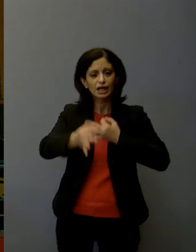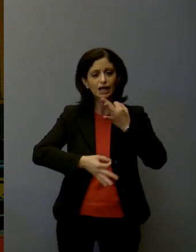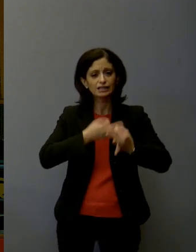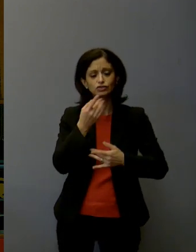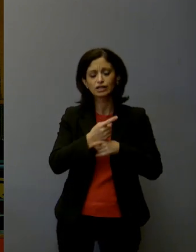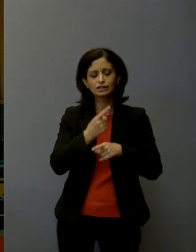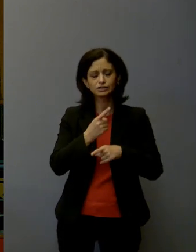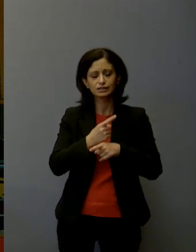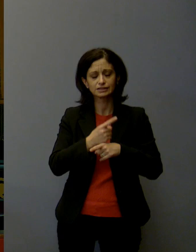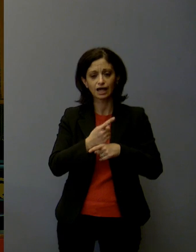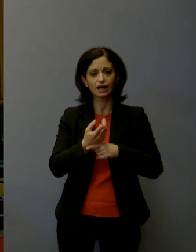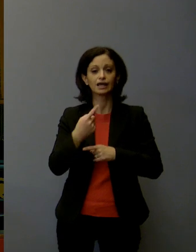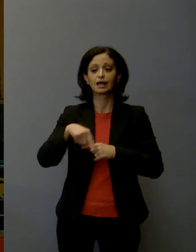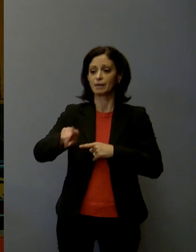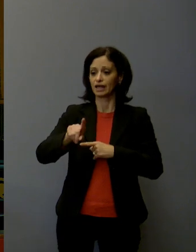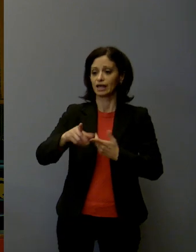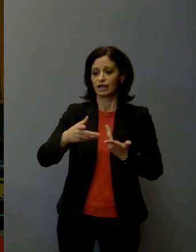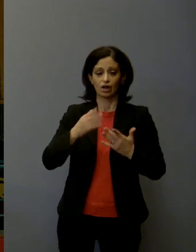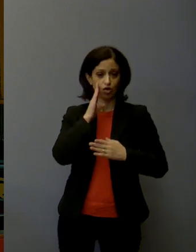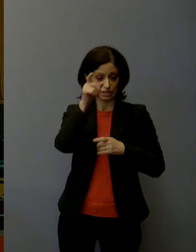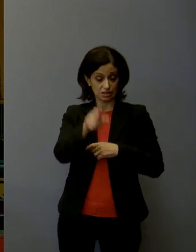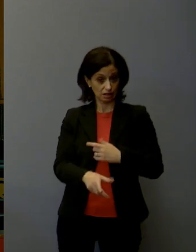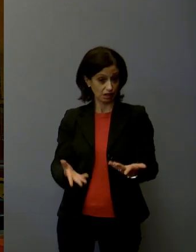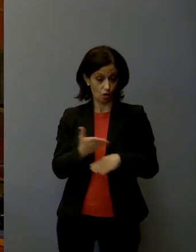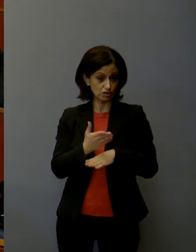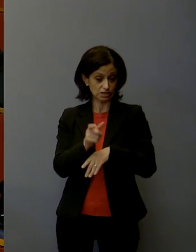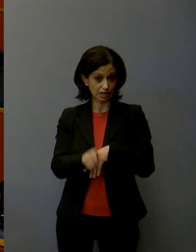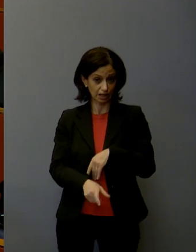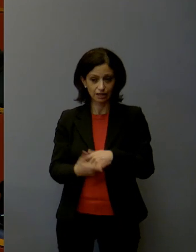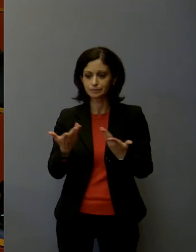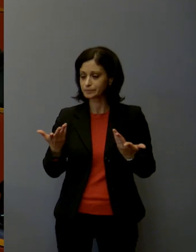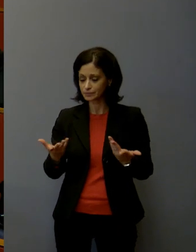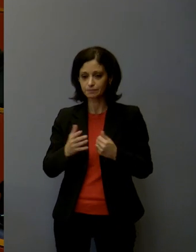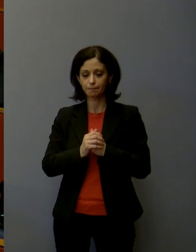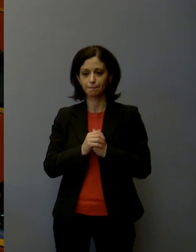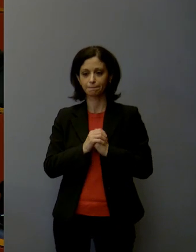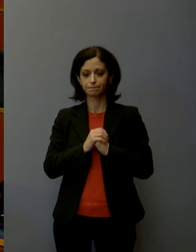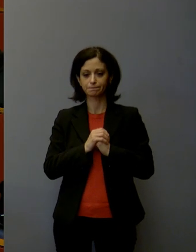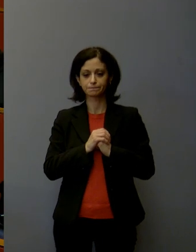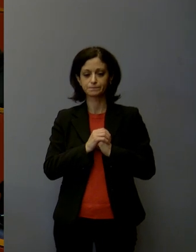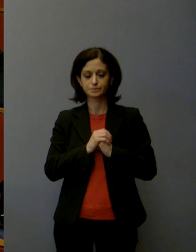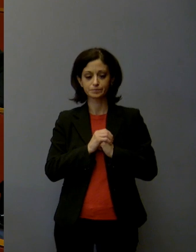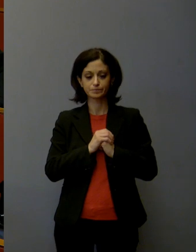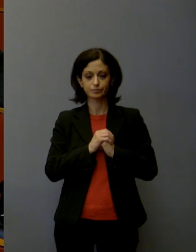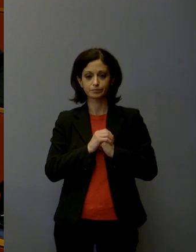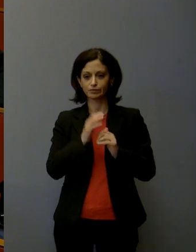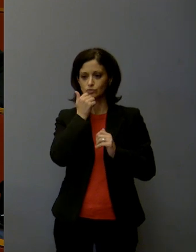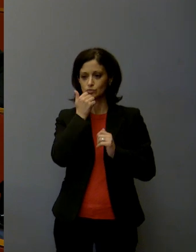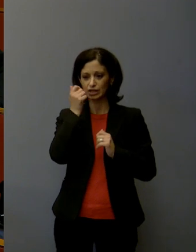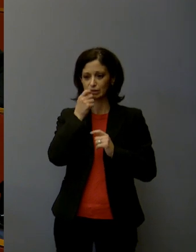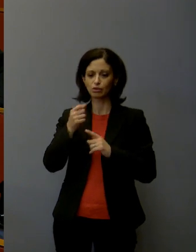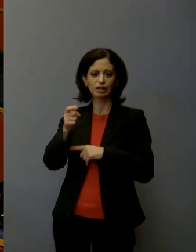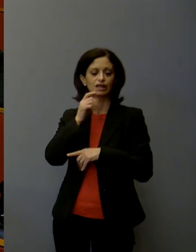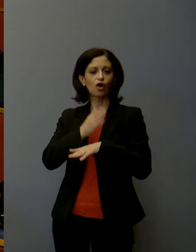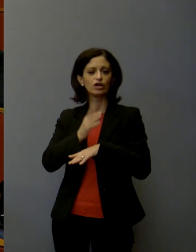necessarie al signore a rispondere alle domande che le hanno fatte così ieri la